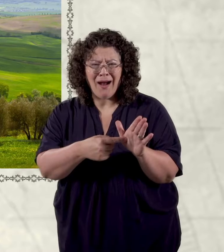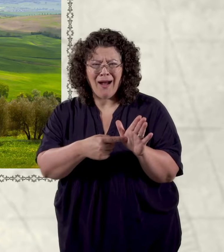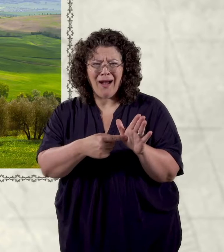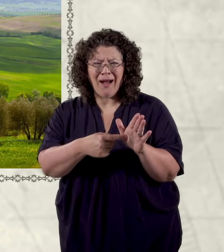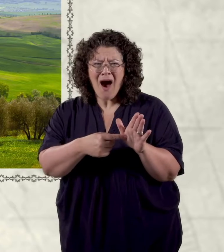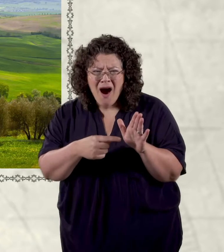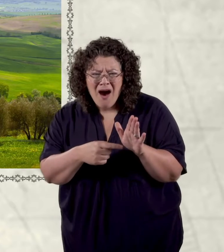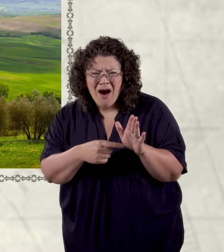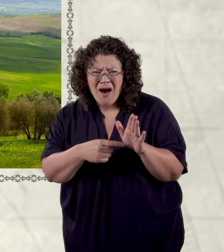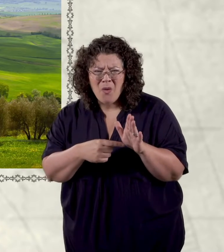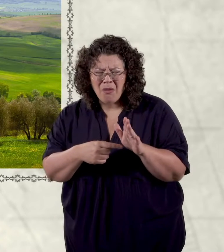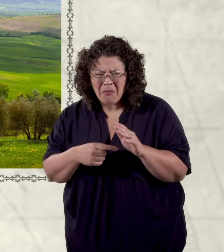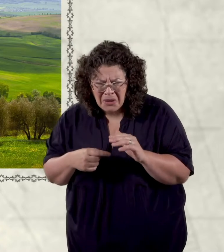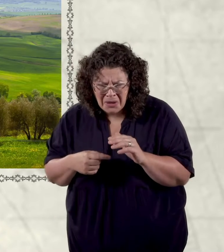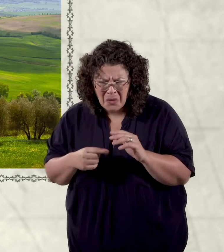Dim mynd i'r dde.